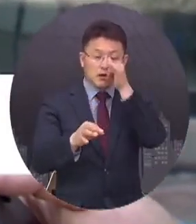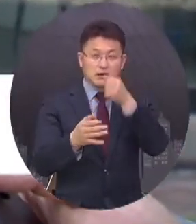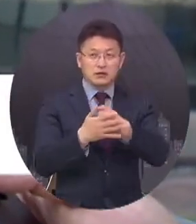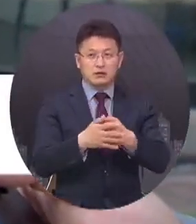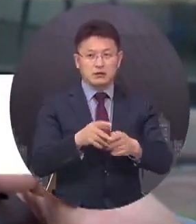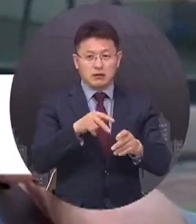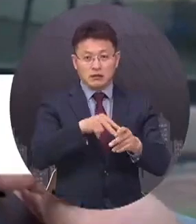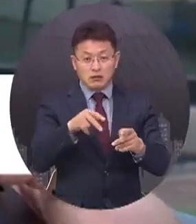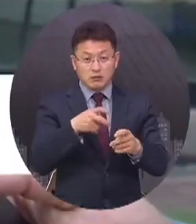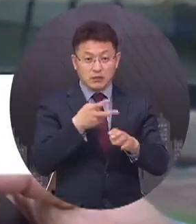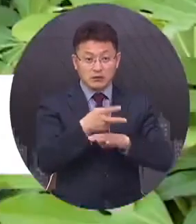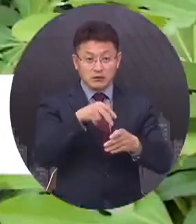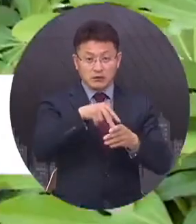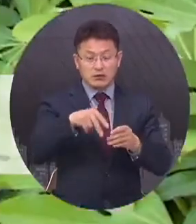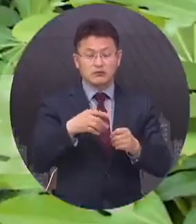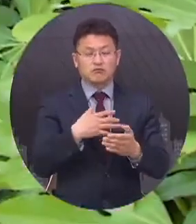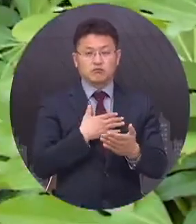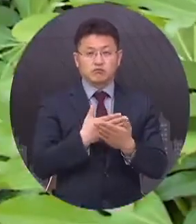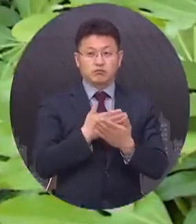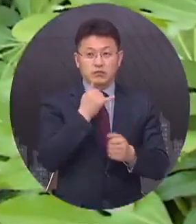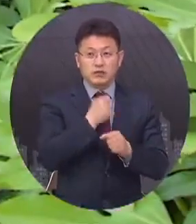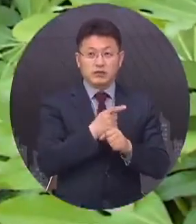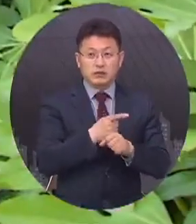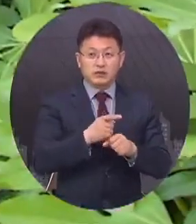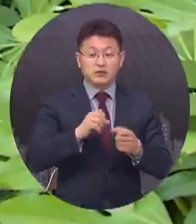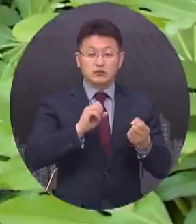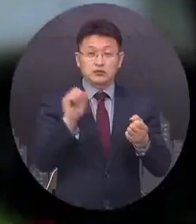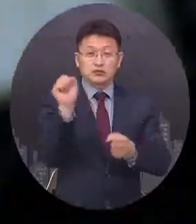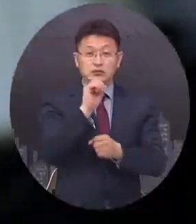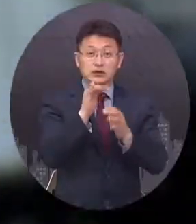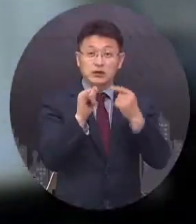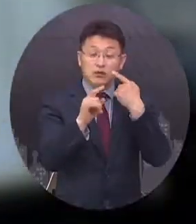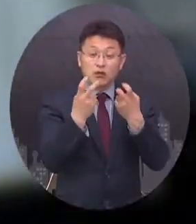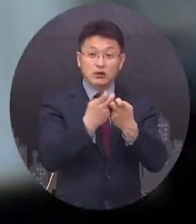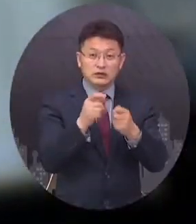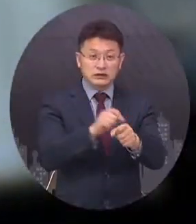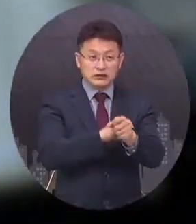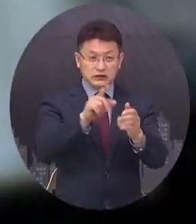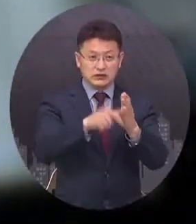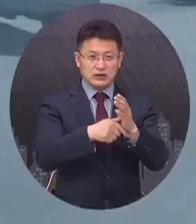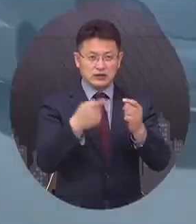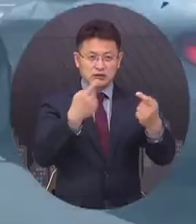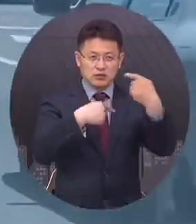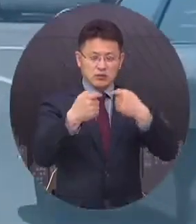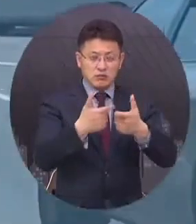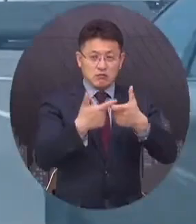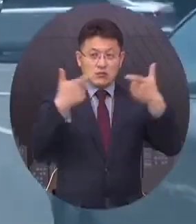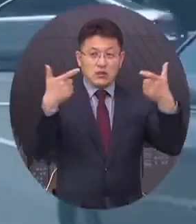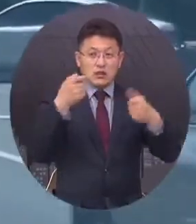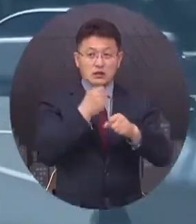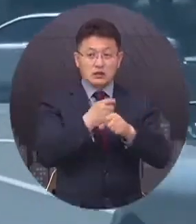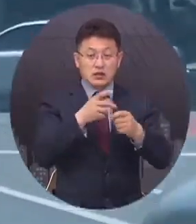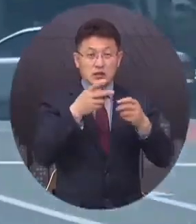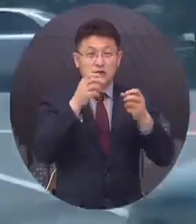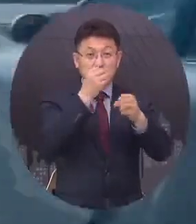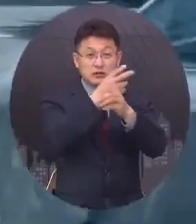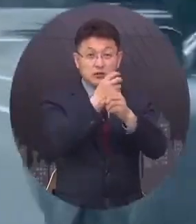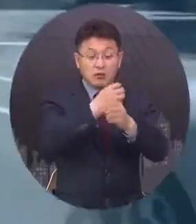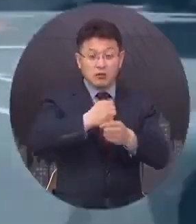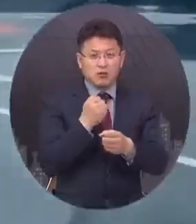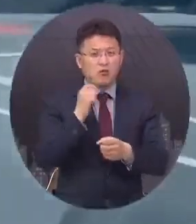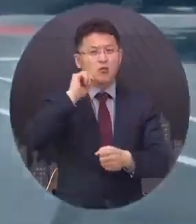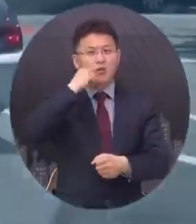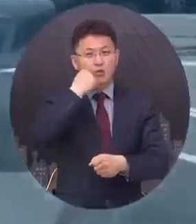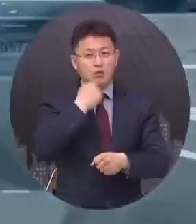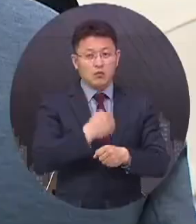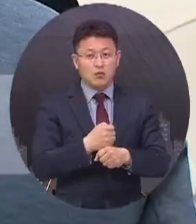못 내리는 경우도 몇 번 있었거든요. 배달 오토바이 운전자들은 특정 시간대에 주문이 몰리기 때문에 신호를 지키기 쉽지 않다고